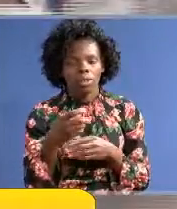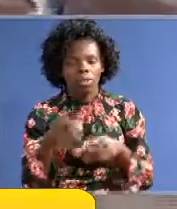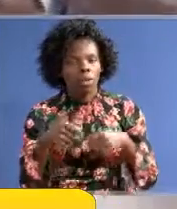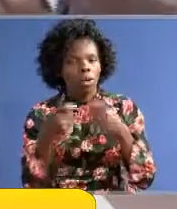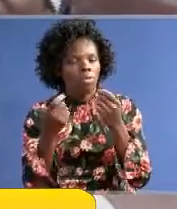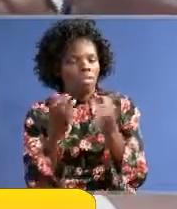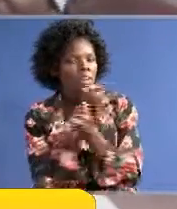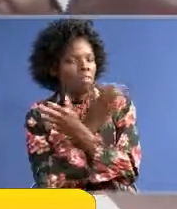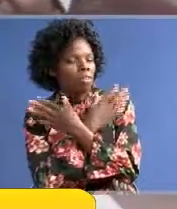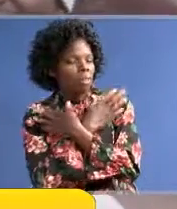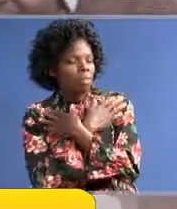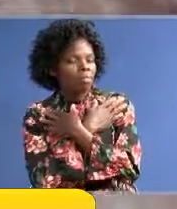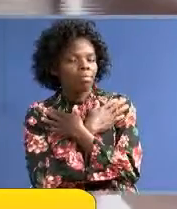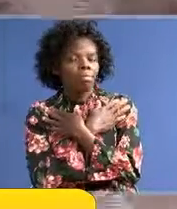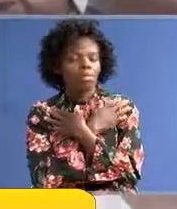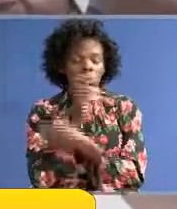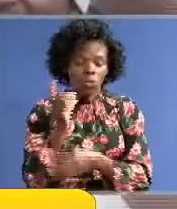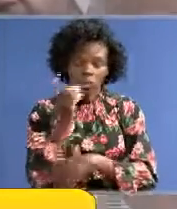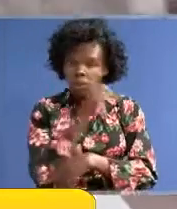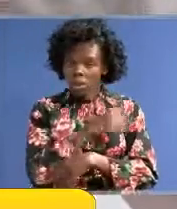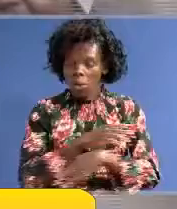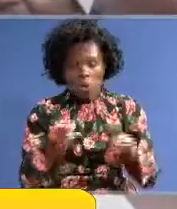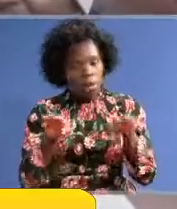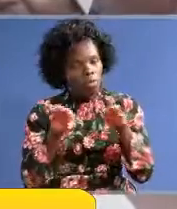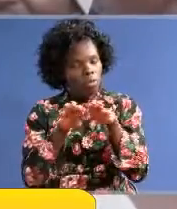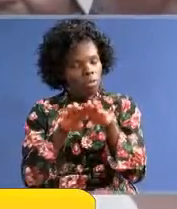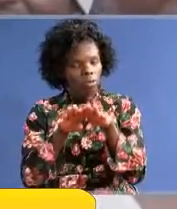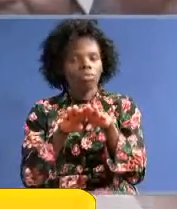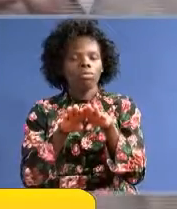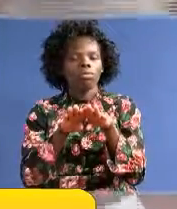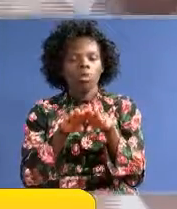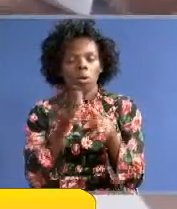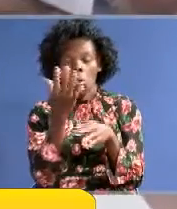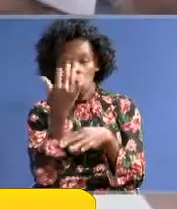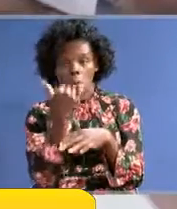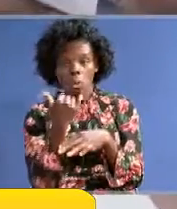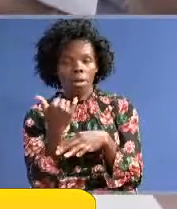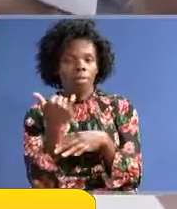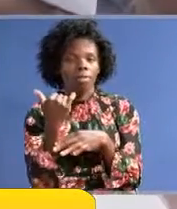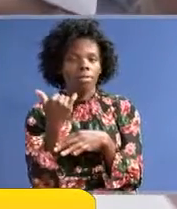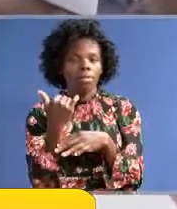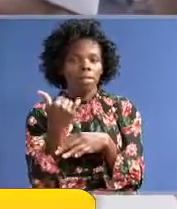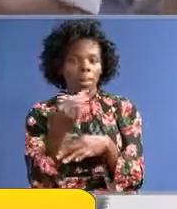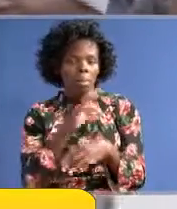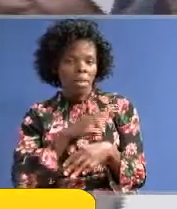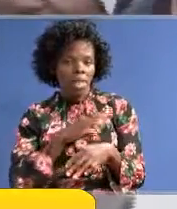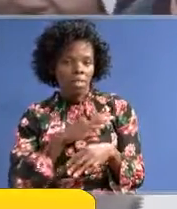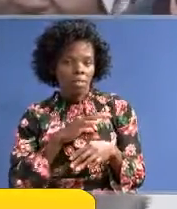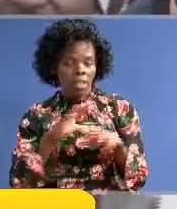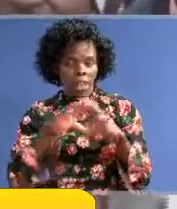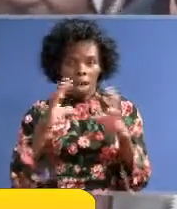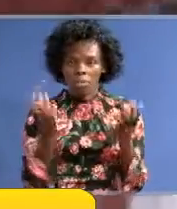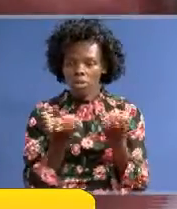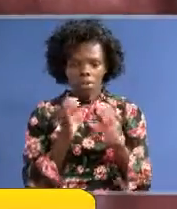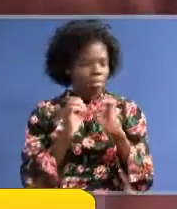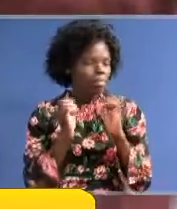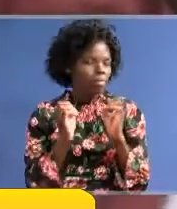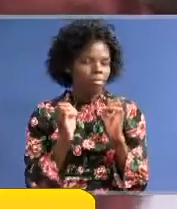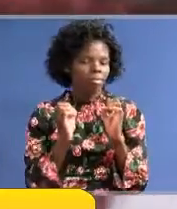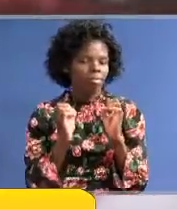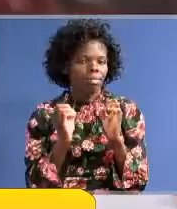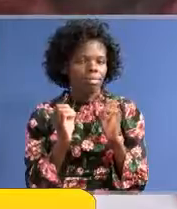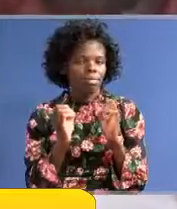kuwapatia marafiki zake. Kwa hivyo siku ya leo tumeufunga huu mradi huu kwa sababu mradi hausaidii community. Si ni kweli?